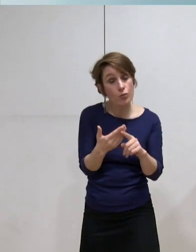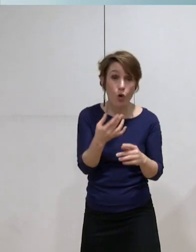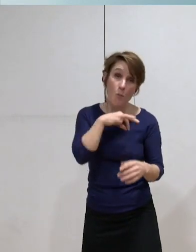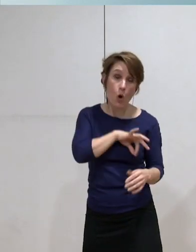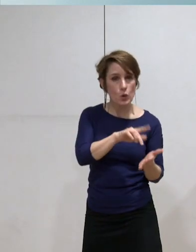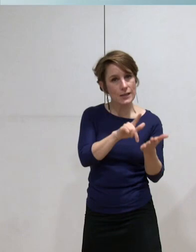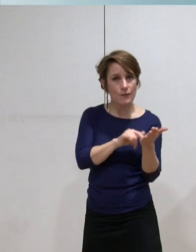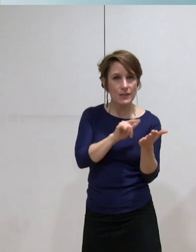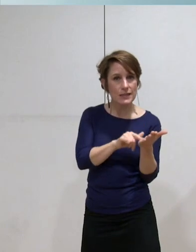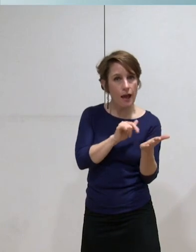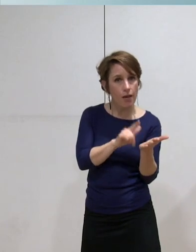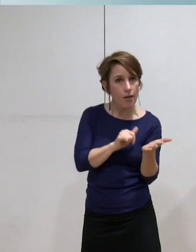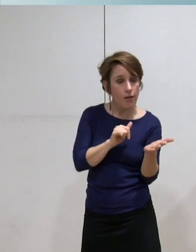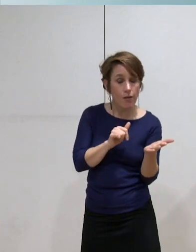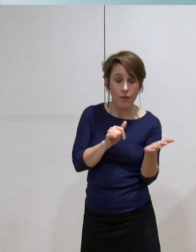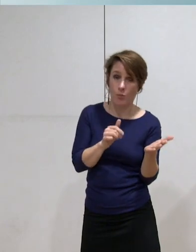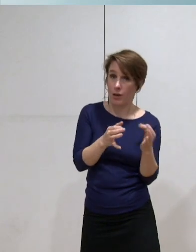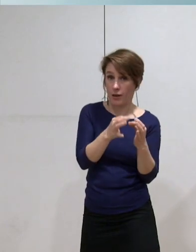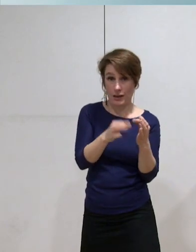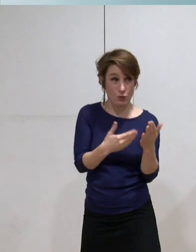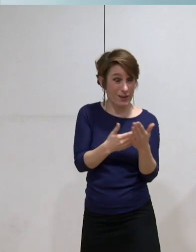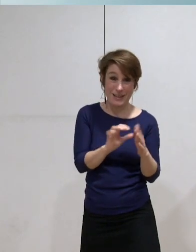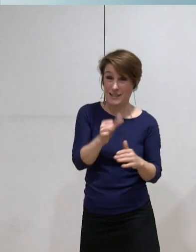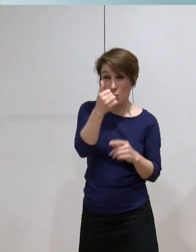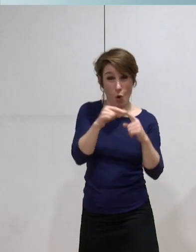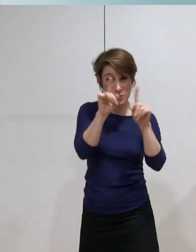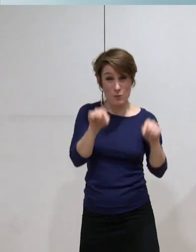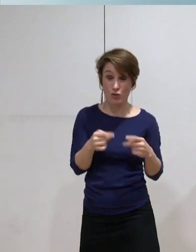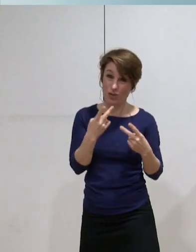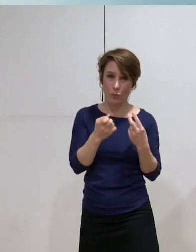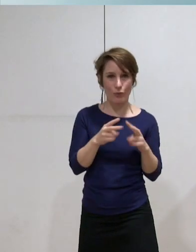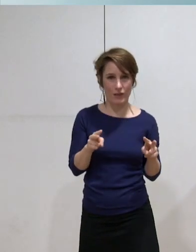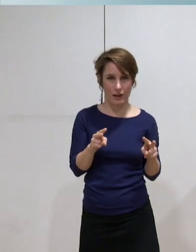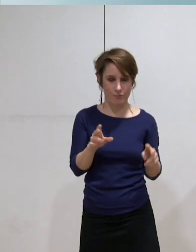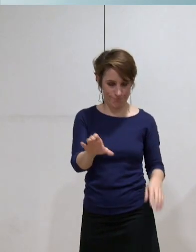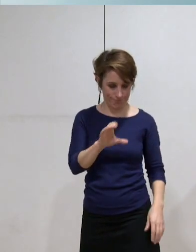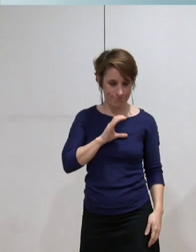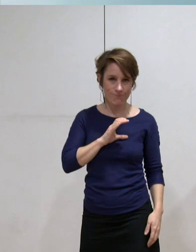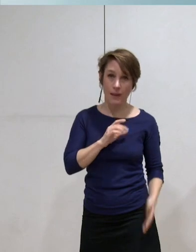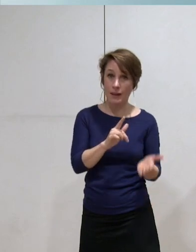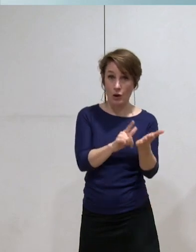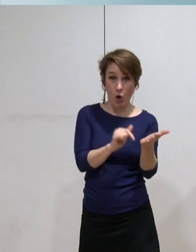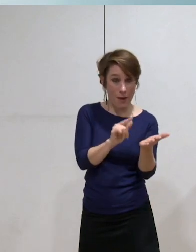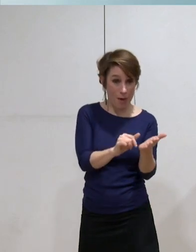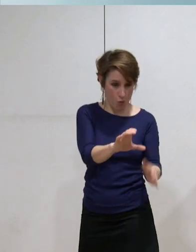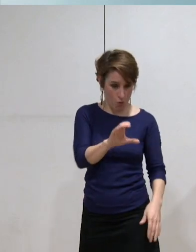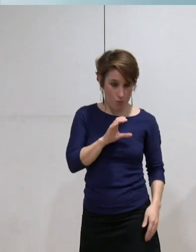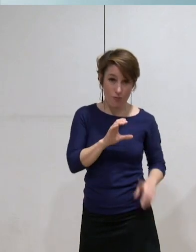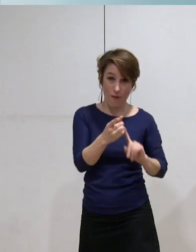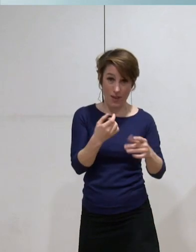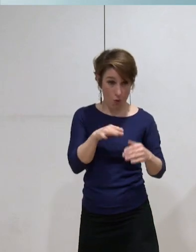fiscales constituent le premier budget de la ville recett fiscal ça vient avec la population d'une